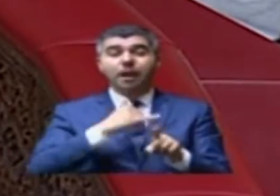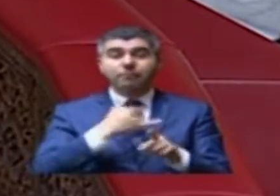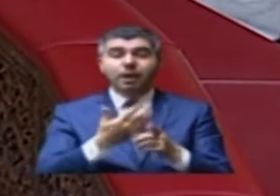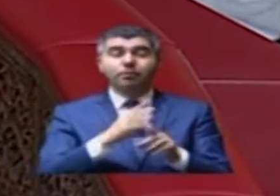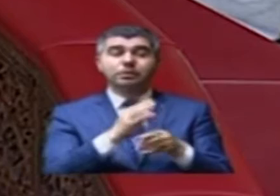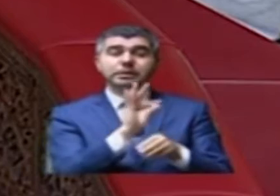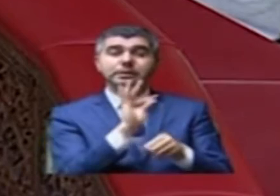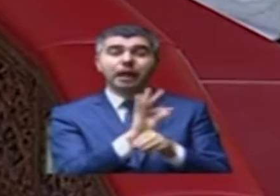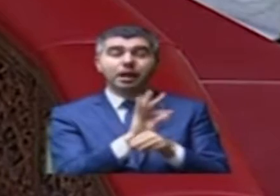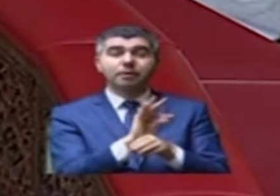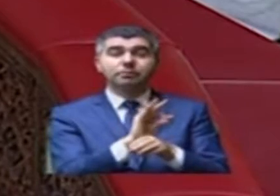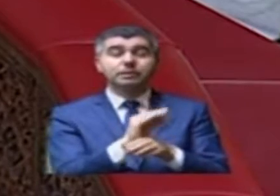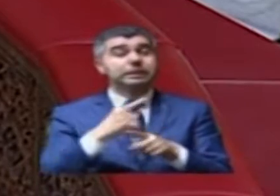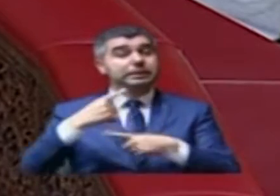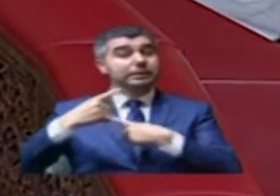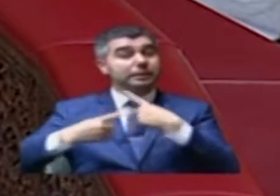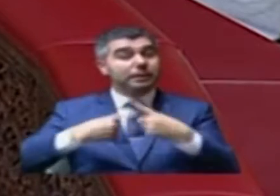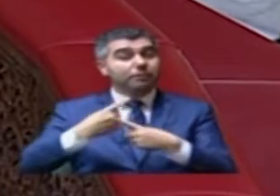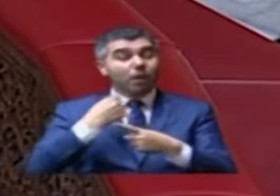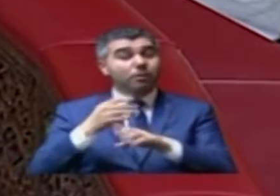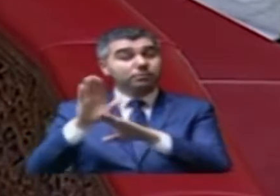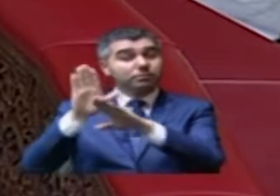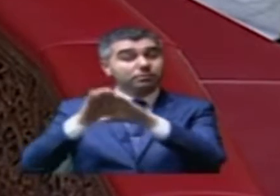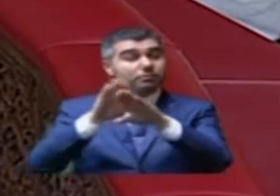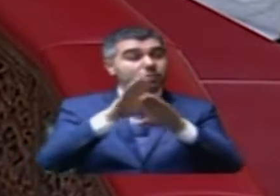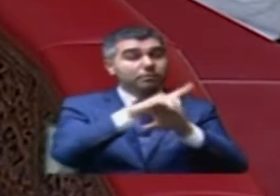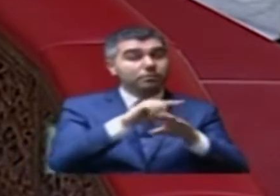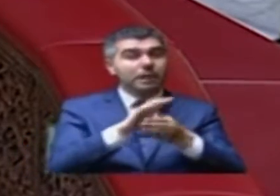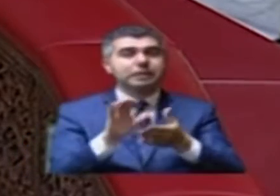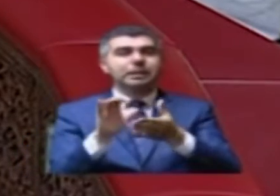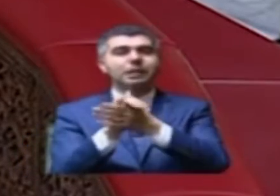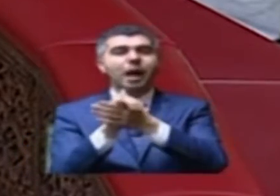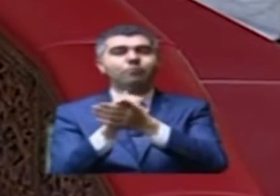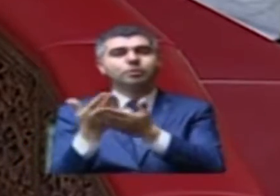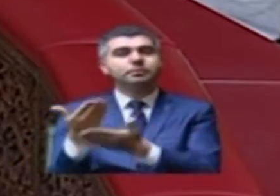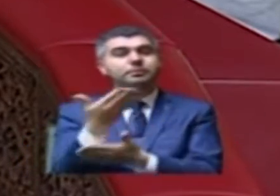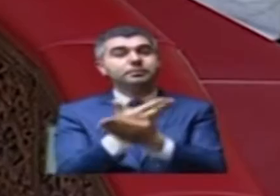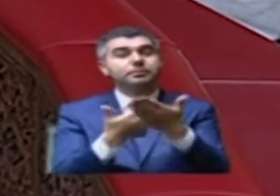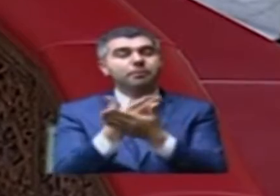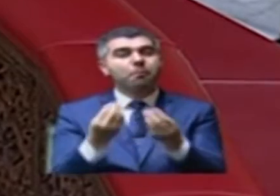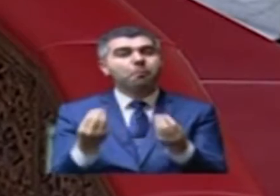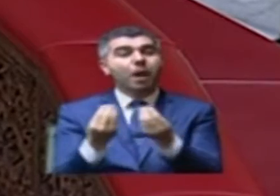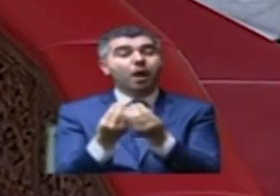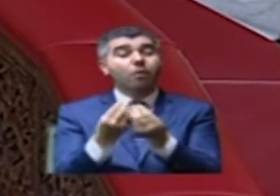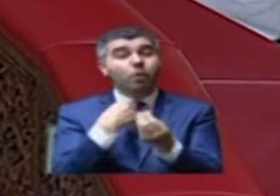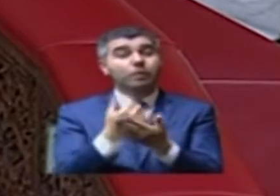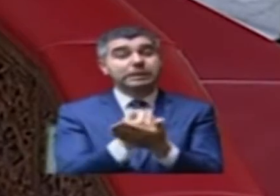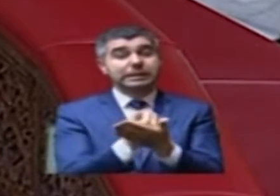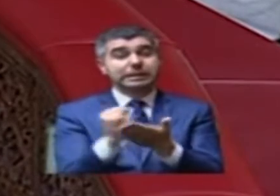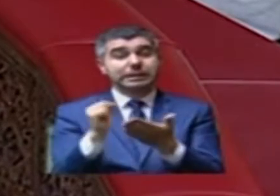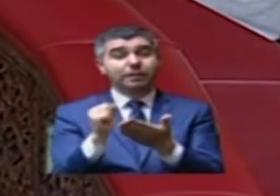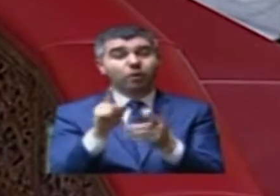وكذلك تنبيه المجتمع المغربي إلى ضرورة التضامن بين الأجيال، وأن لا نتخلى على المسنين عن